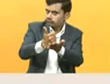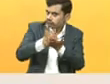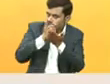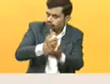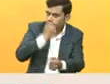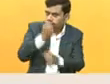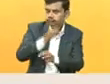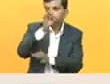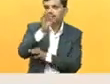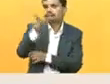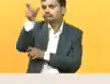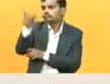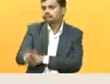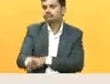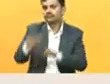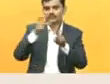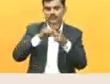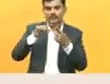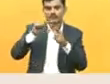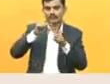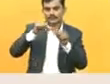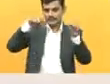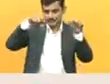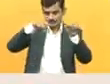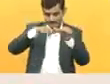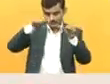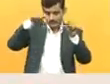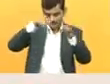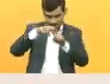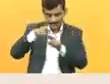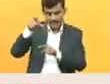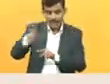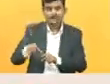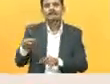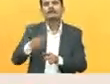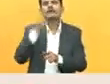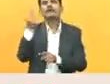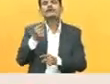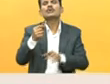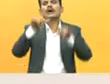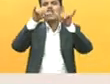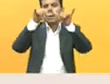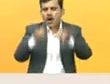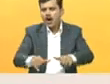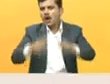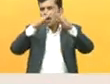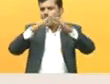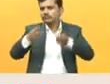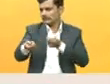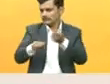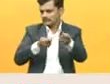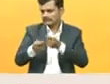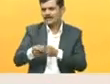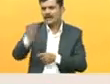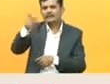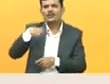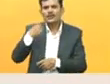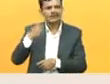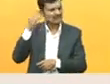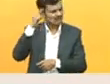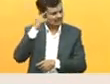मिसाल पेश की है। दीपक जी यहाँ लिविंग होम चलाते हैं, जहाँ मानसिक रूप से